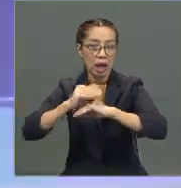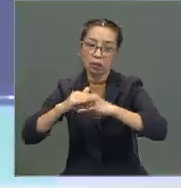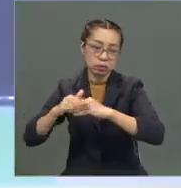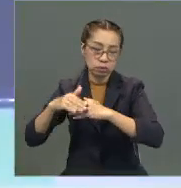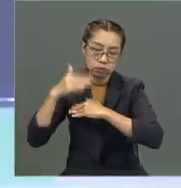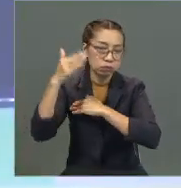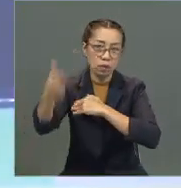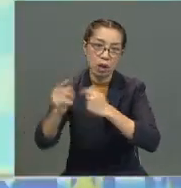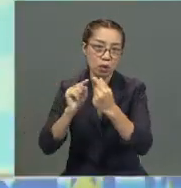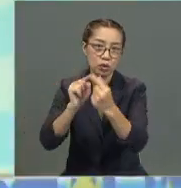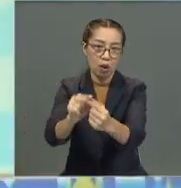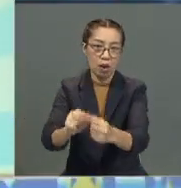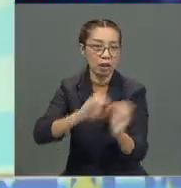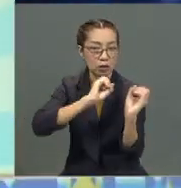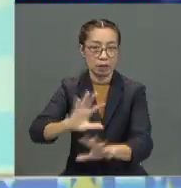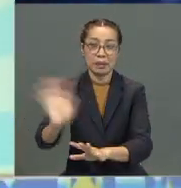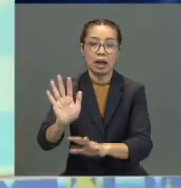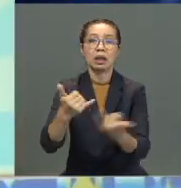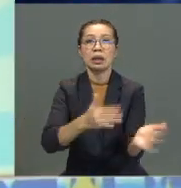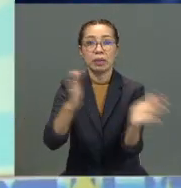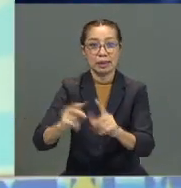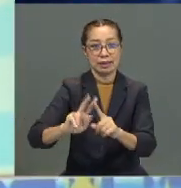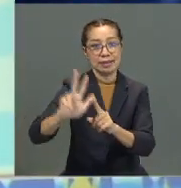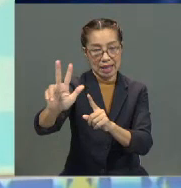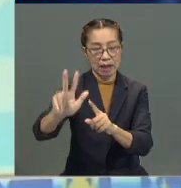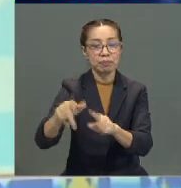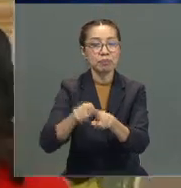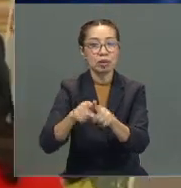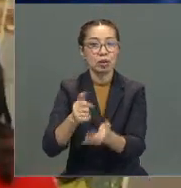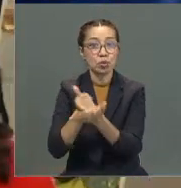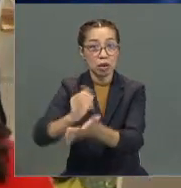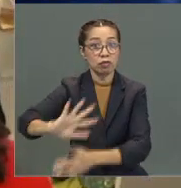เดือนรวมทั้งให้ธนาคารเฉพาะกิจของรัฐออกมาตรการพักชำระหนี้และก็ให้กู้ฉุกเฉินไปแล้วล่าสุดทางกระทรวงการคลังเดินหน้าสานต่อโครงการก้าวต่อไปเราไม่ทิ้งการสู้ภัยคบิล19ซึ่งถือว่าเป็นมาตรการระยะที่ 3